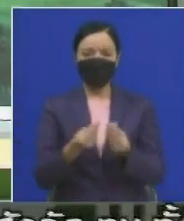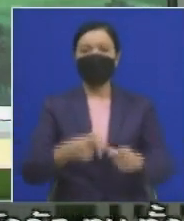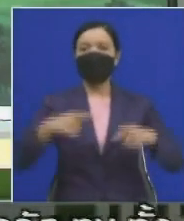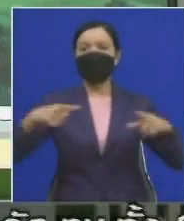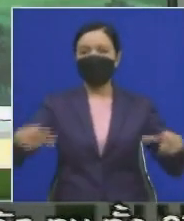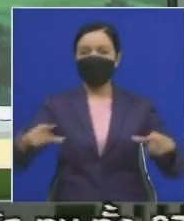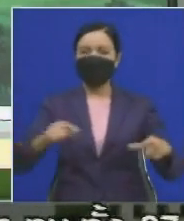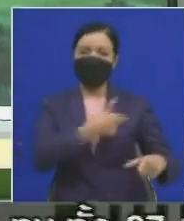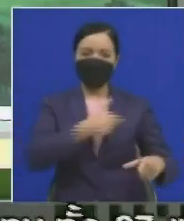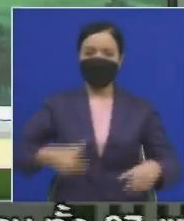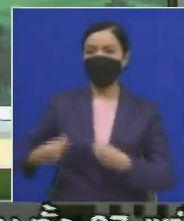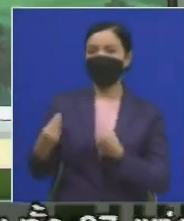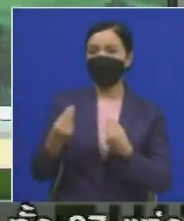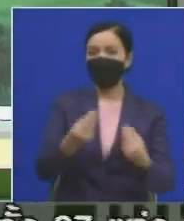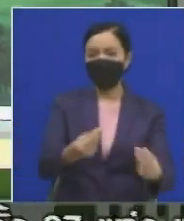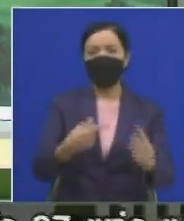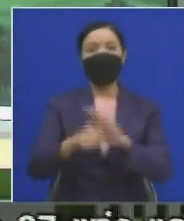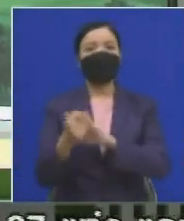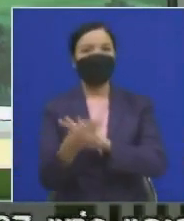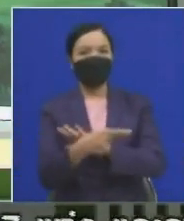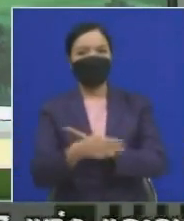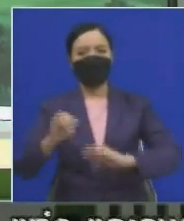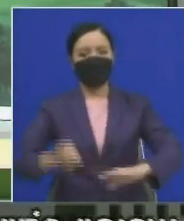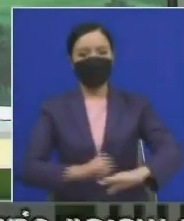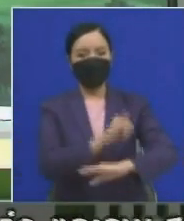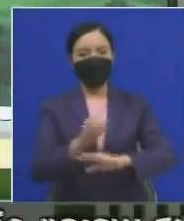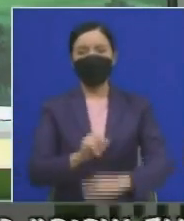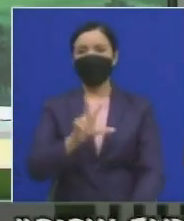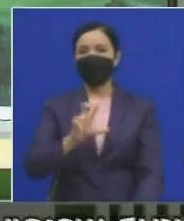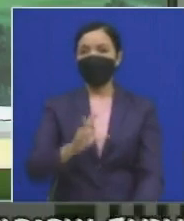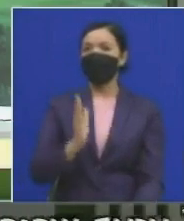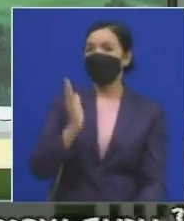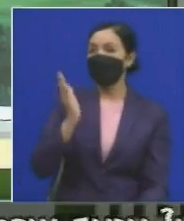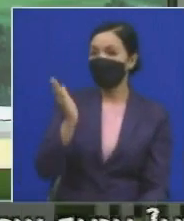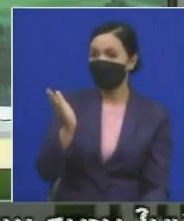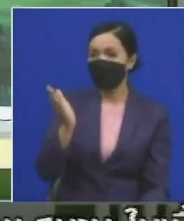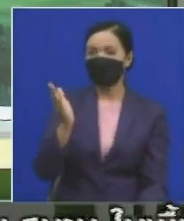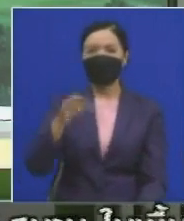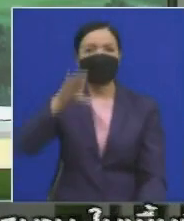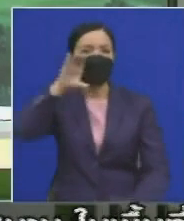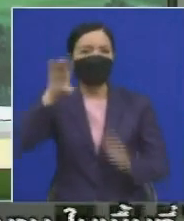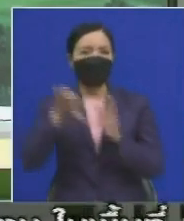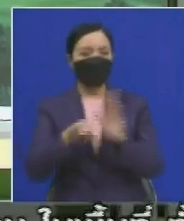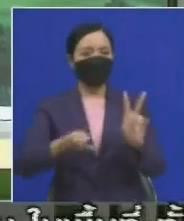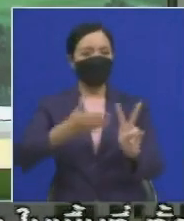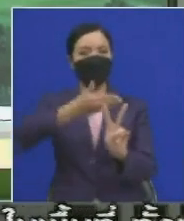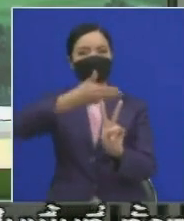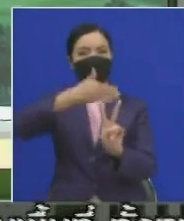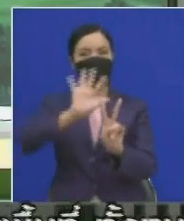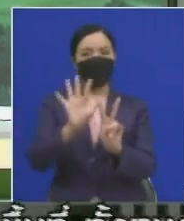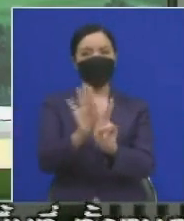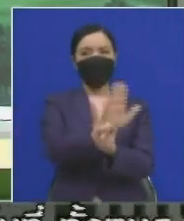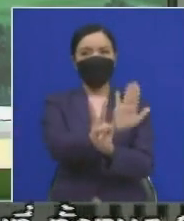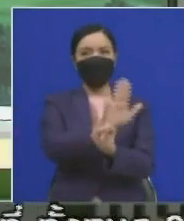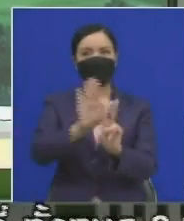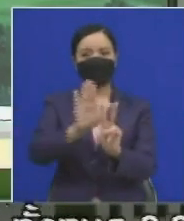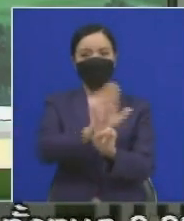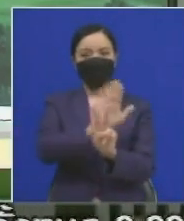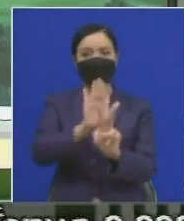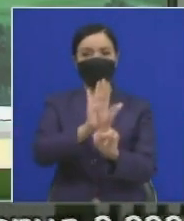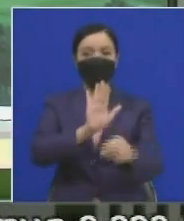ที่ประธุมธานีนี่คือเป็นภาพกรฟฟิก เปภาพวดีทัว์ ภาพแบบจำลอง